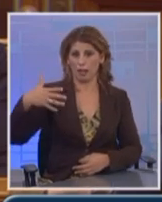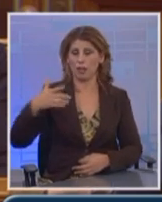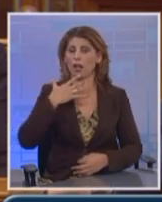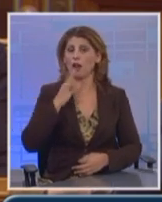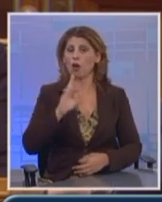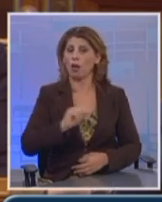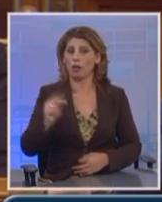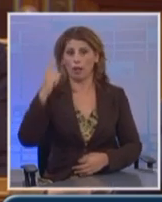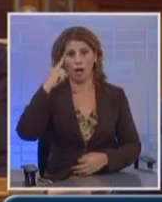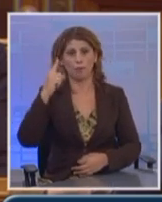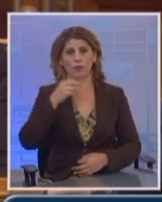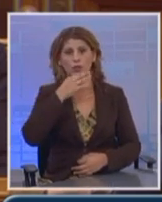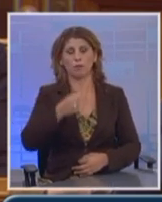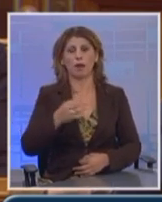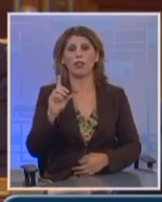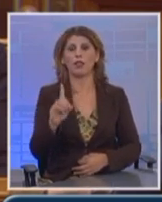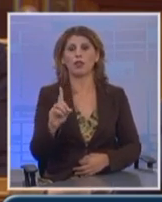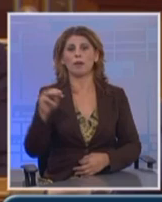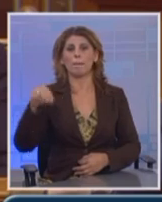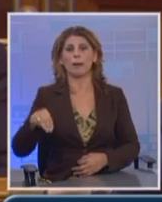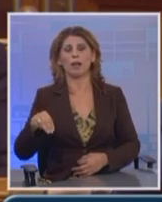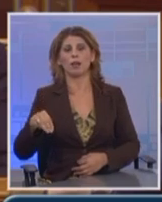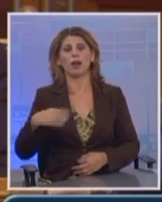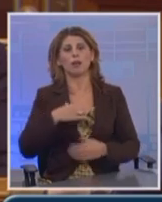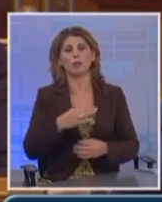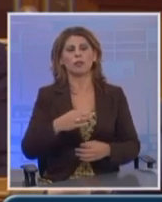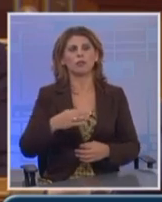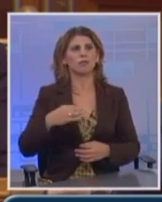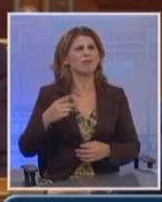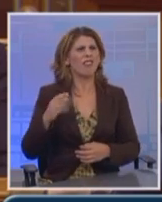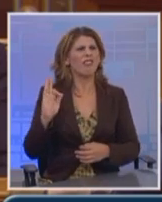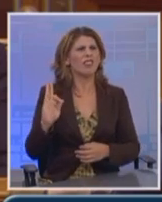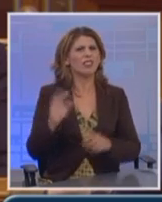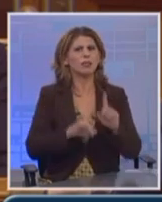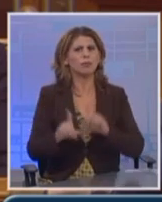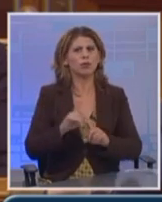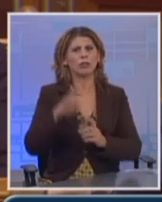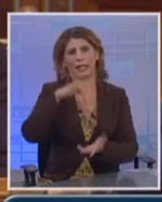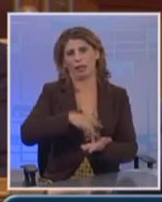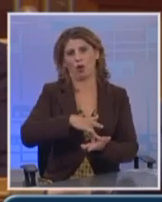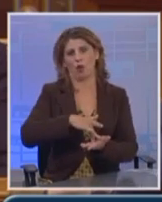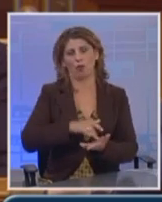άποψη εξέφρασε και ο Διονύσιος Μιχαλόπουλος εκ μέρους της Fujitsu Siemens. Ποιος είναι ο κ. Φίσερ? Τα κεντρικά.